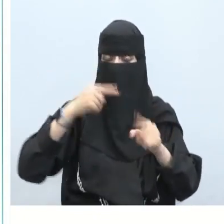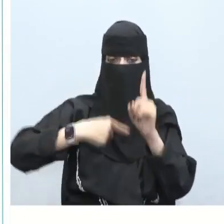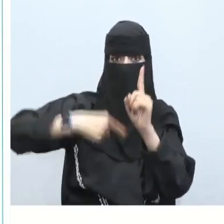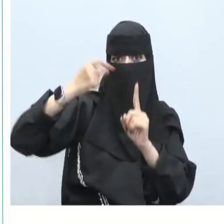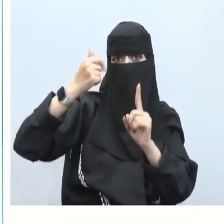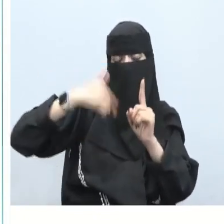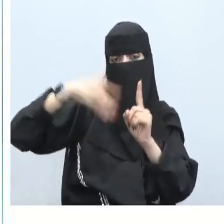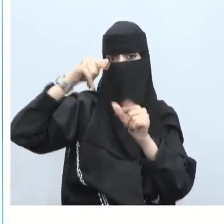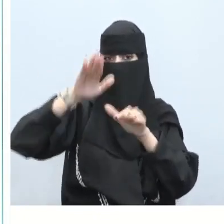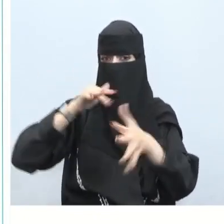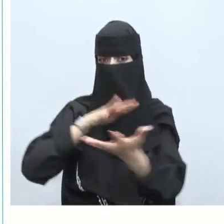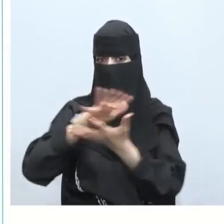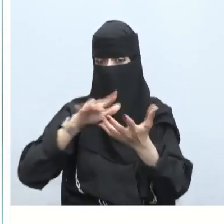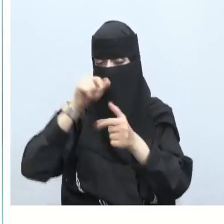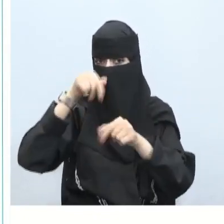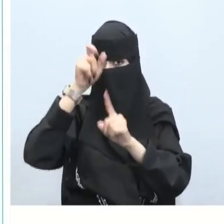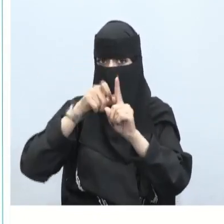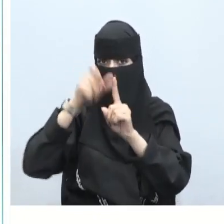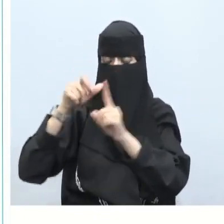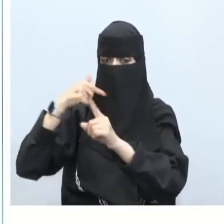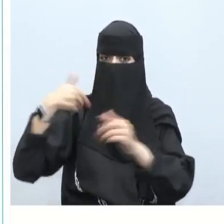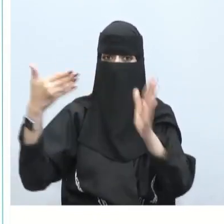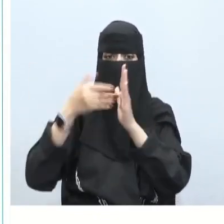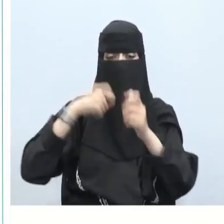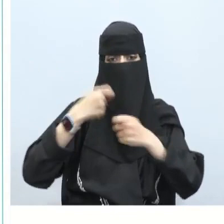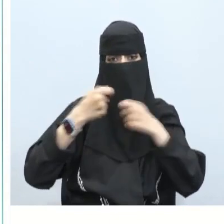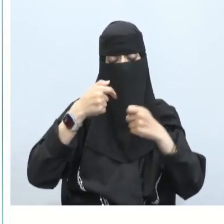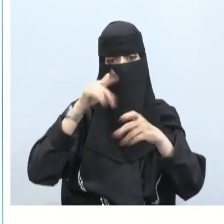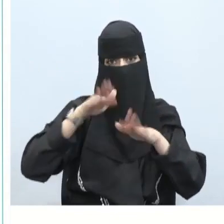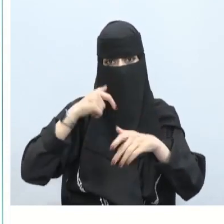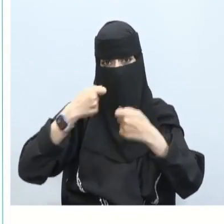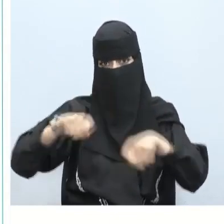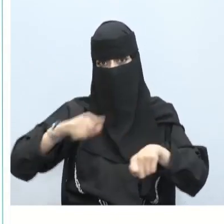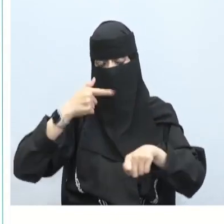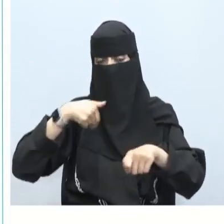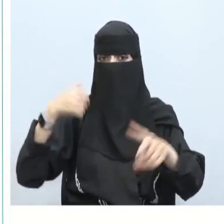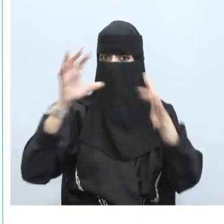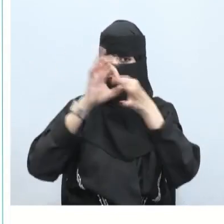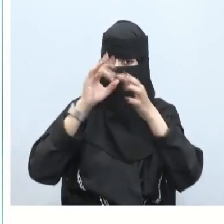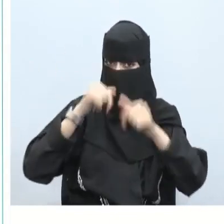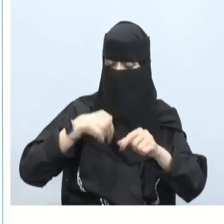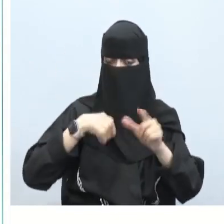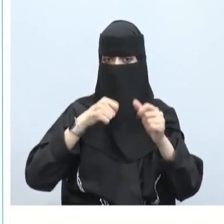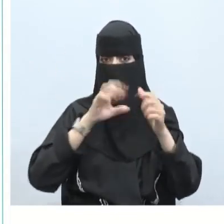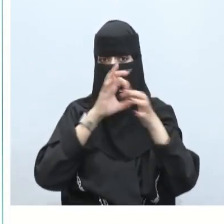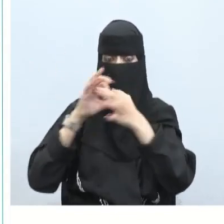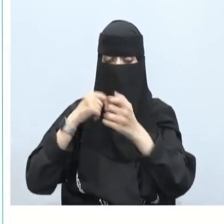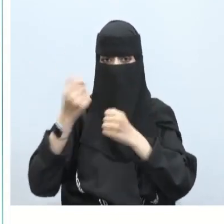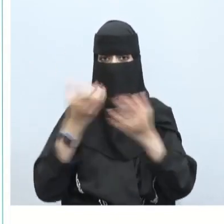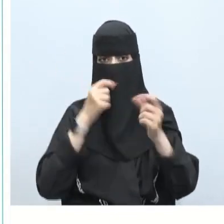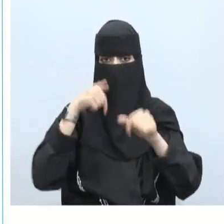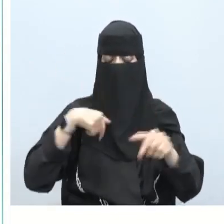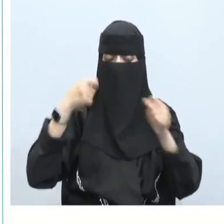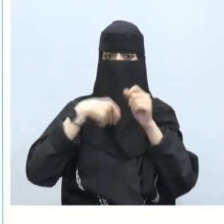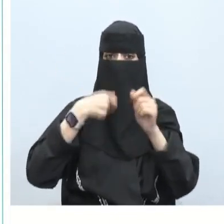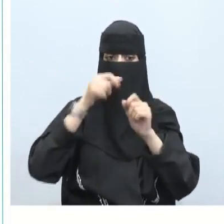اسعار وبالتالي سيضر بالتاكيد المستهلك النهائي الذي يشتري منتجات النهائيه نلاحظ ارتباط ثلاس امداد بالمنتجات والاسعار